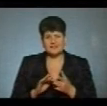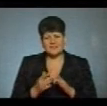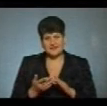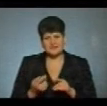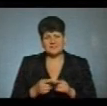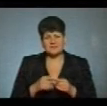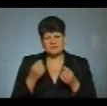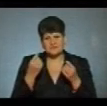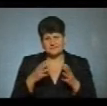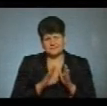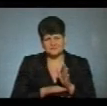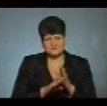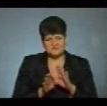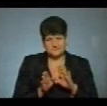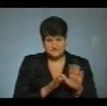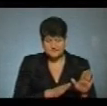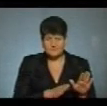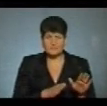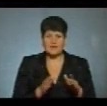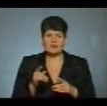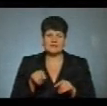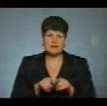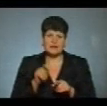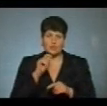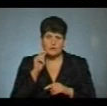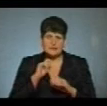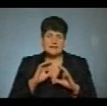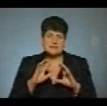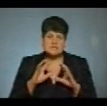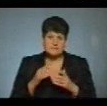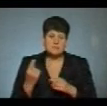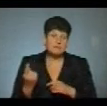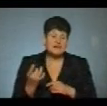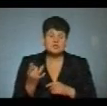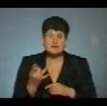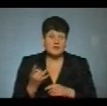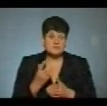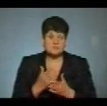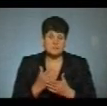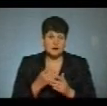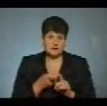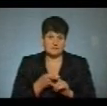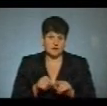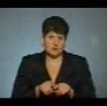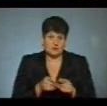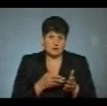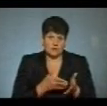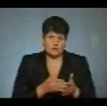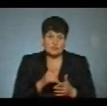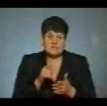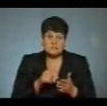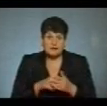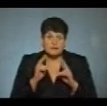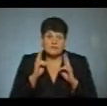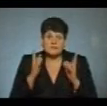це просто інформація. І так як ми, Україна та й світ, зрештою, зустрівся вперше з такою інфекцією, як COVID-19, тому ці питання ще не